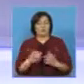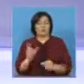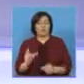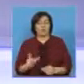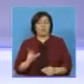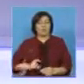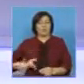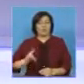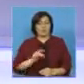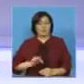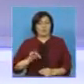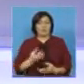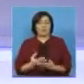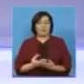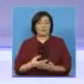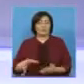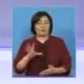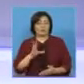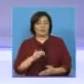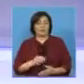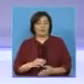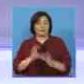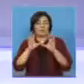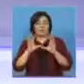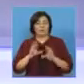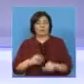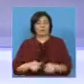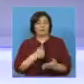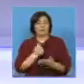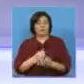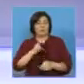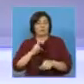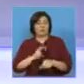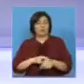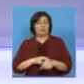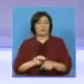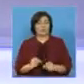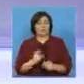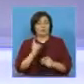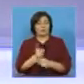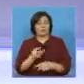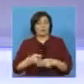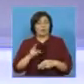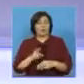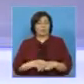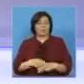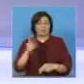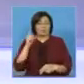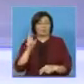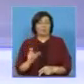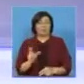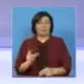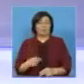региона. В частности, следовать всем установленным в постановлении главного госсанврача требованиям. Такого мнения придерживаются